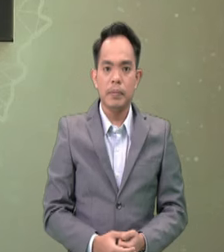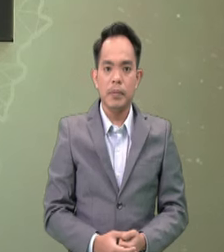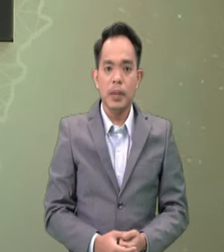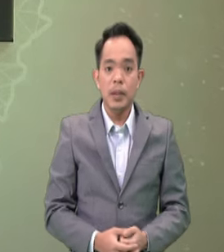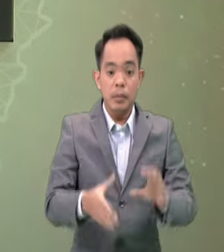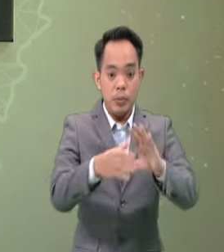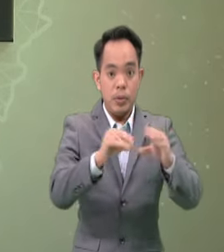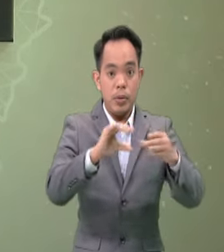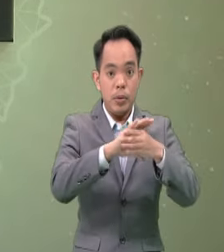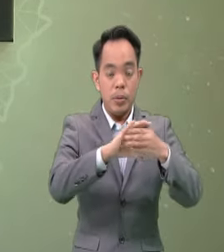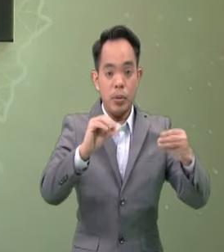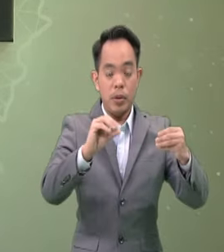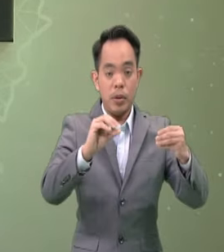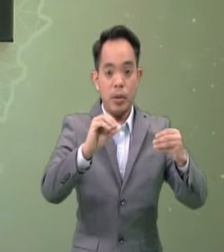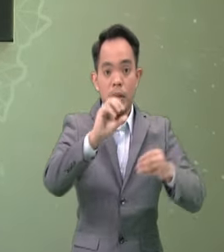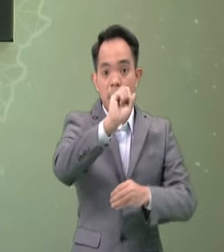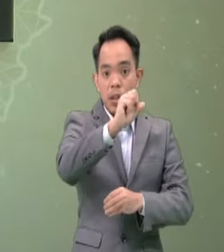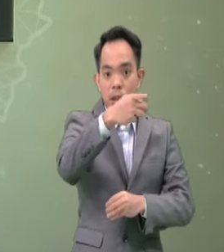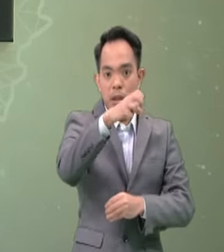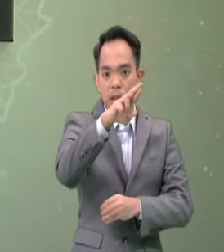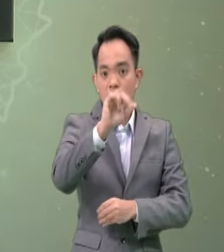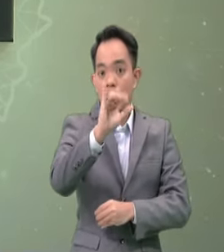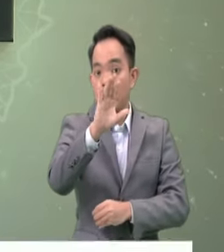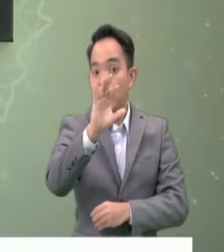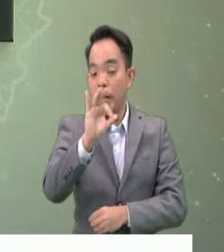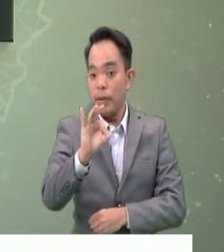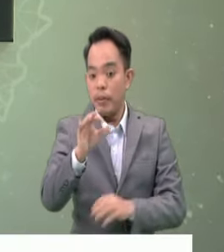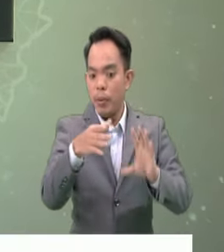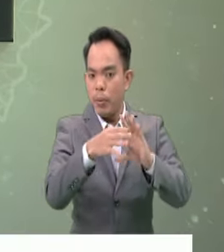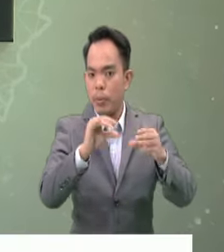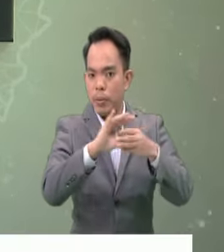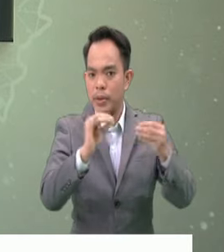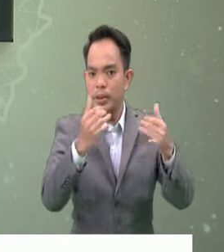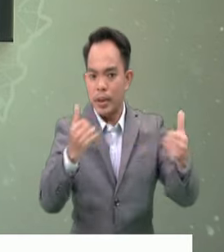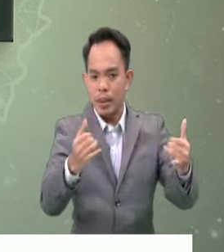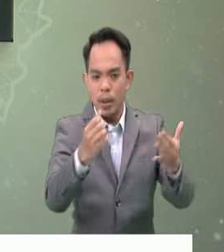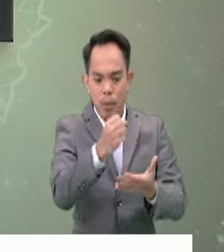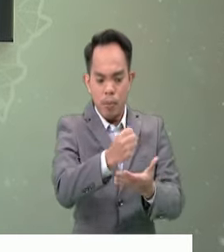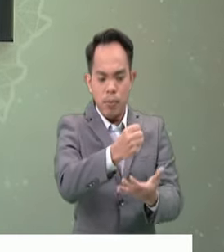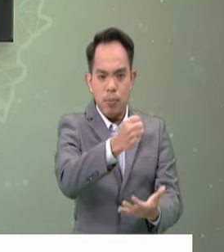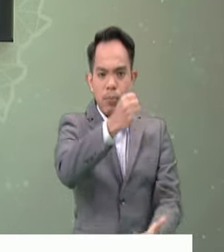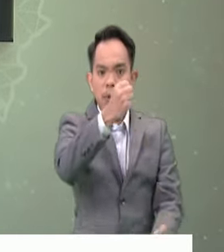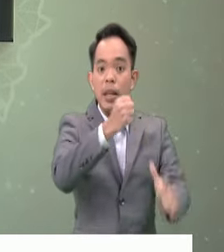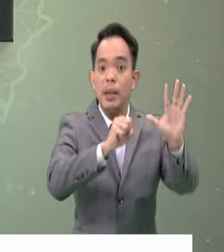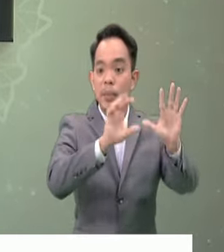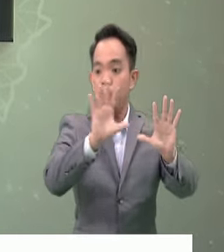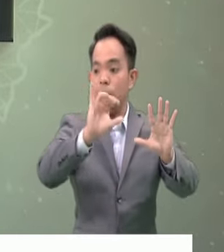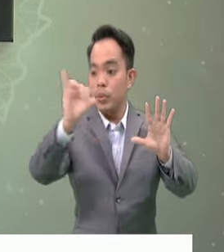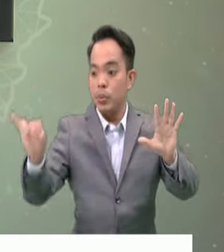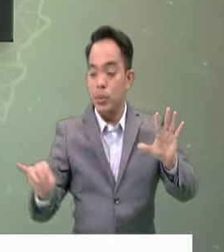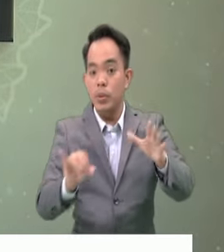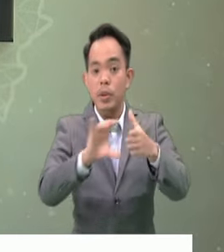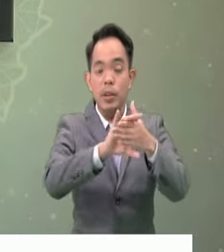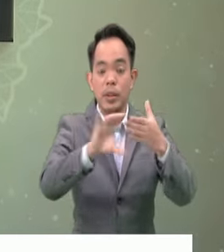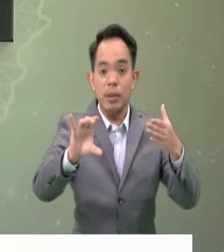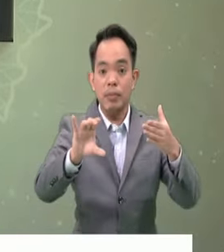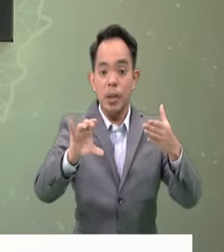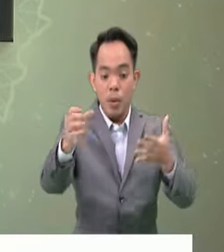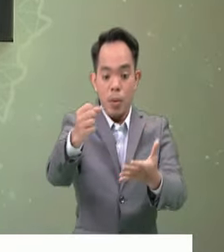Filem aksi terhebat karya pengarah Syafiq Yusof Sharif kini sudah meraih kutipan RM55 juta. Kutipan itu